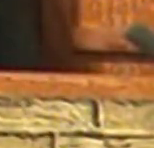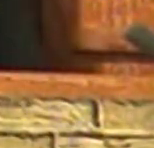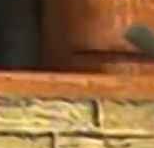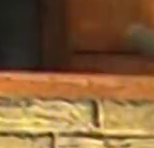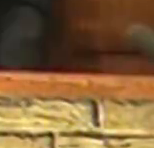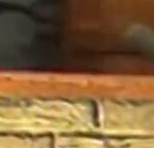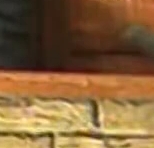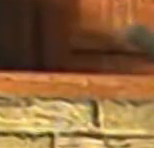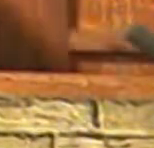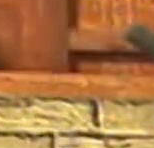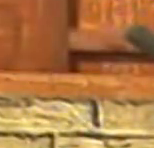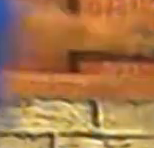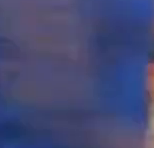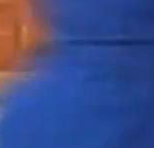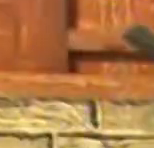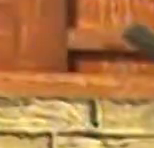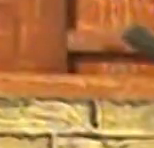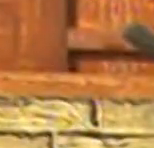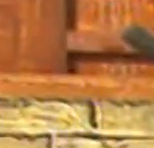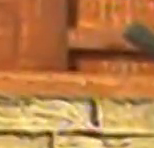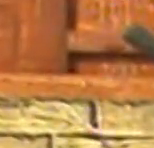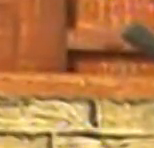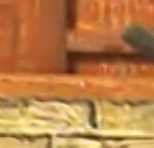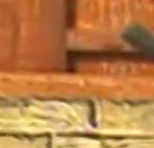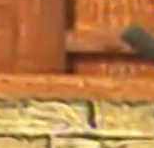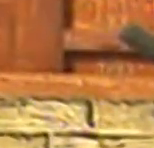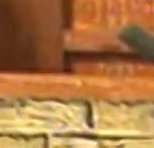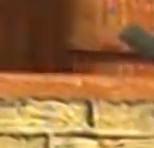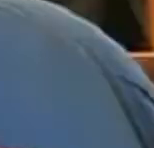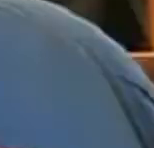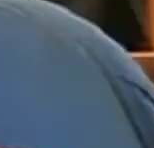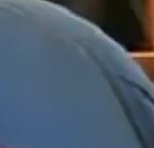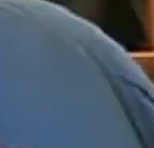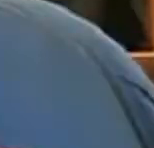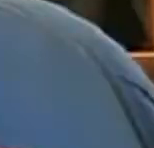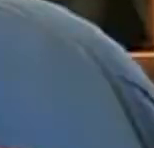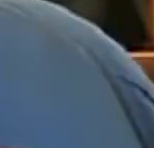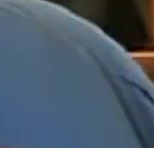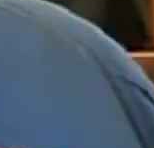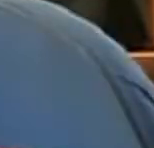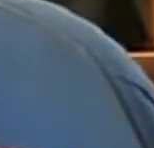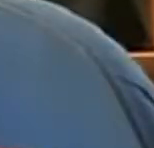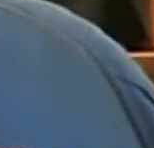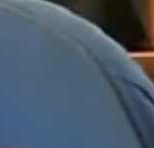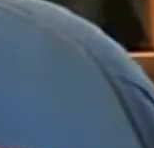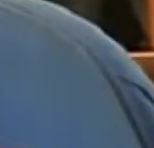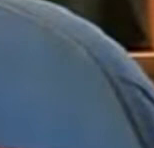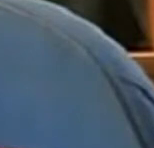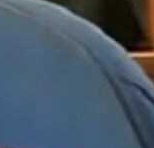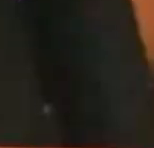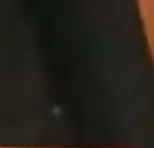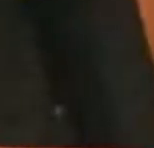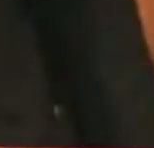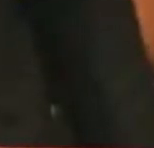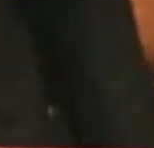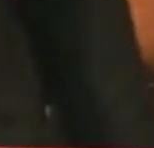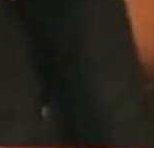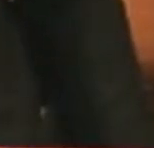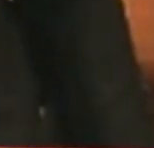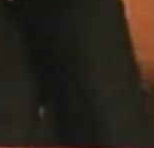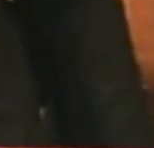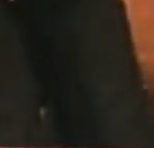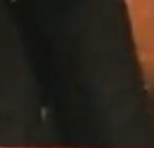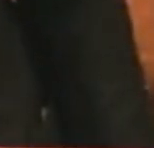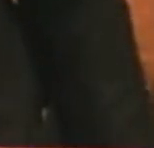Veneza. Kamungoje bwanako hapo hizi. Nini? Wewe una bahati sana. Mimi nakwambia siku hiyo ni vile tu